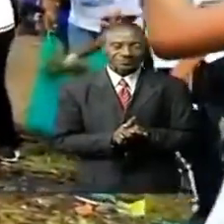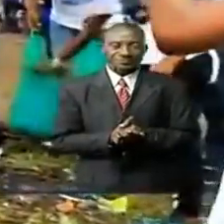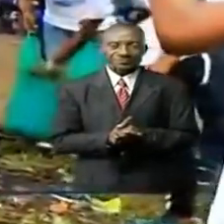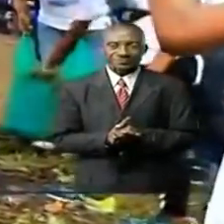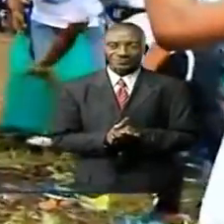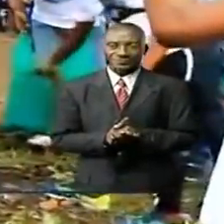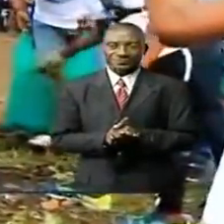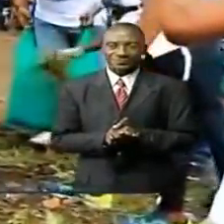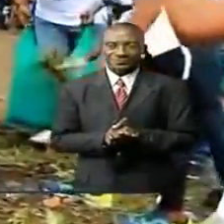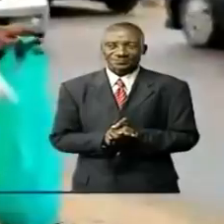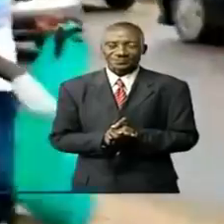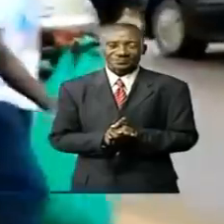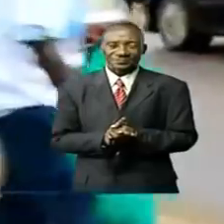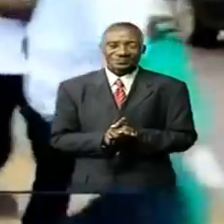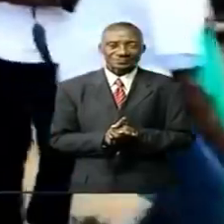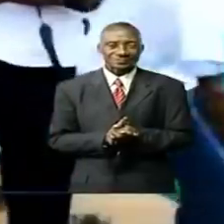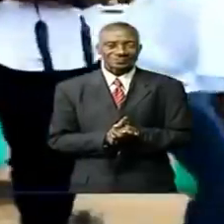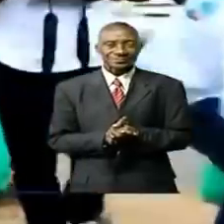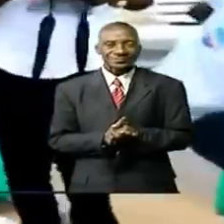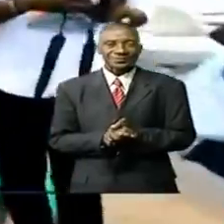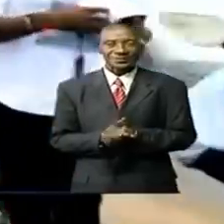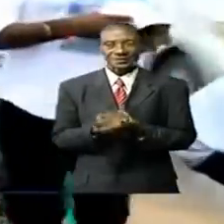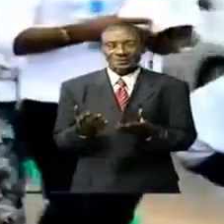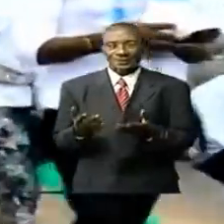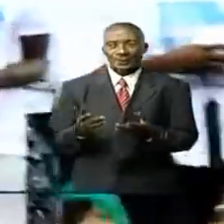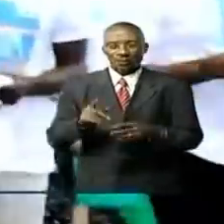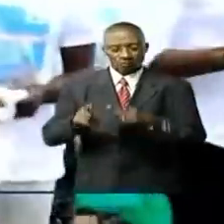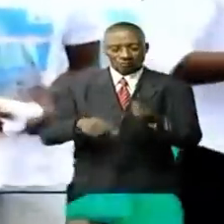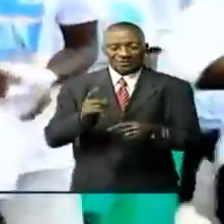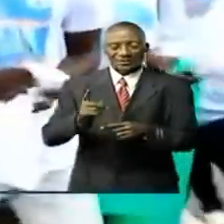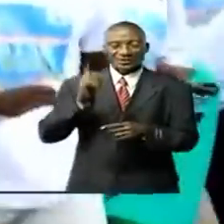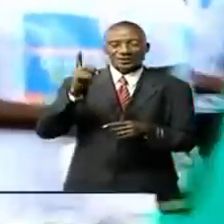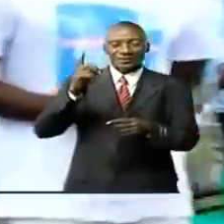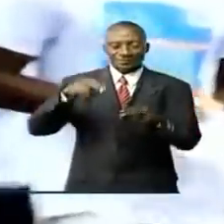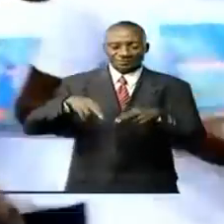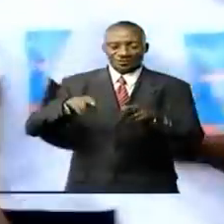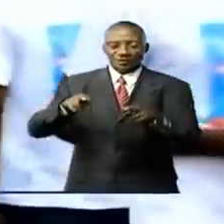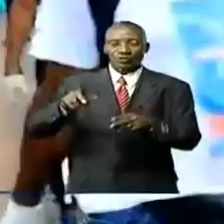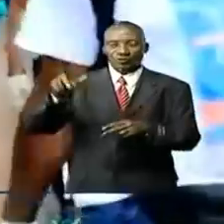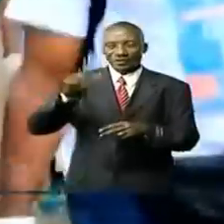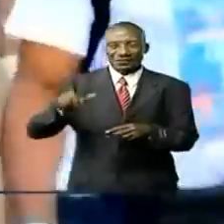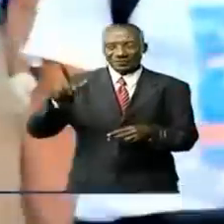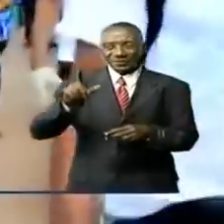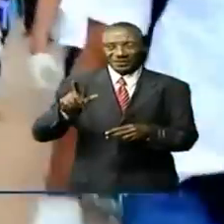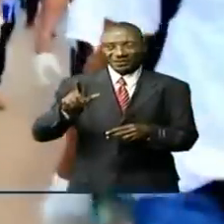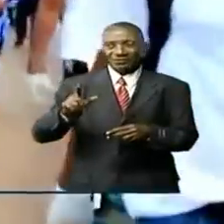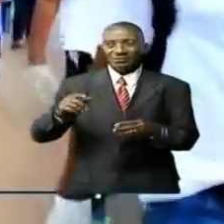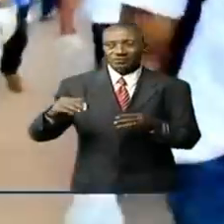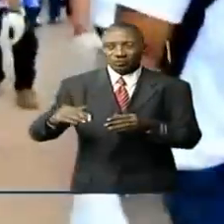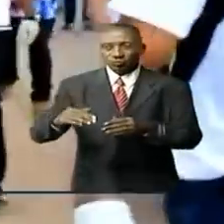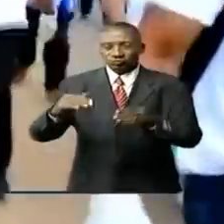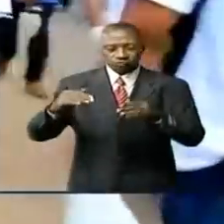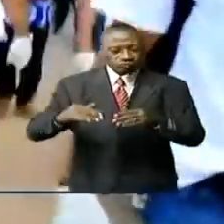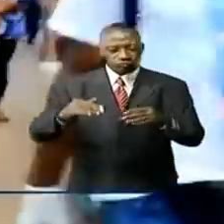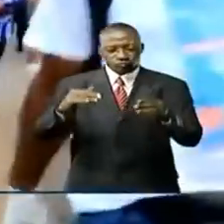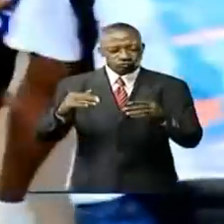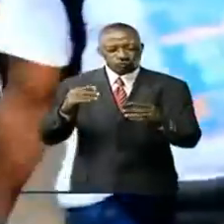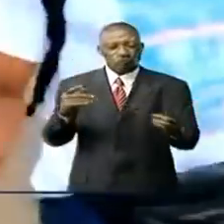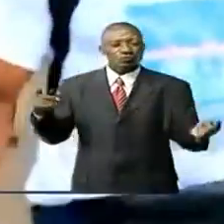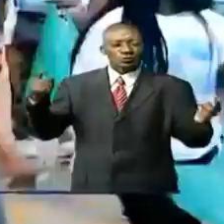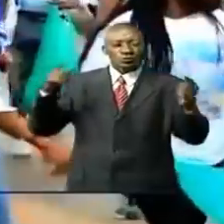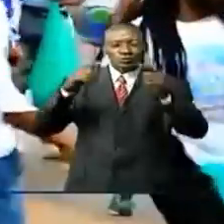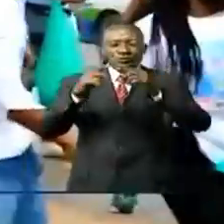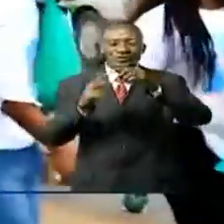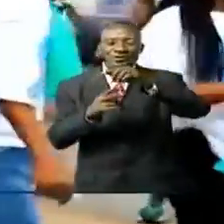de prêcher par l'exemple. Débutée à la première rue limitée, l'opération s'est intensifiée jusqu'au pont Matete. Le ministre de la Jeunesse